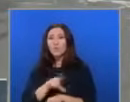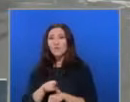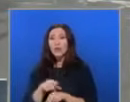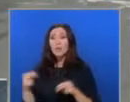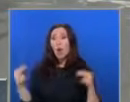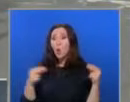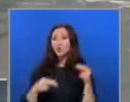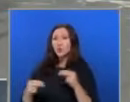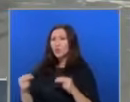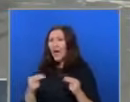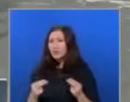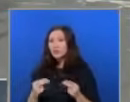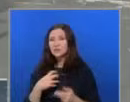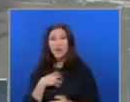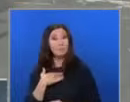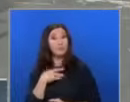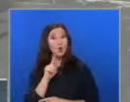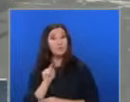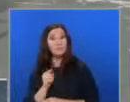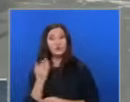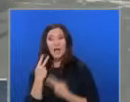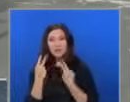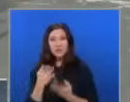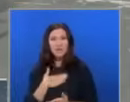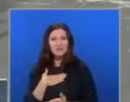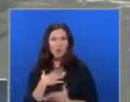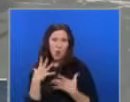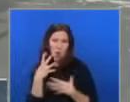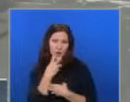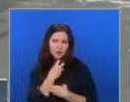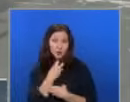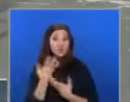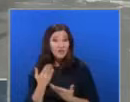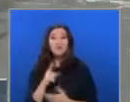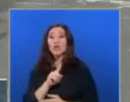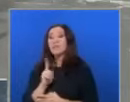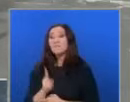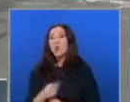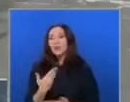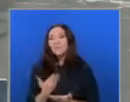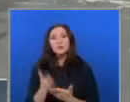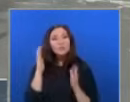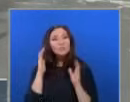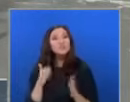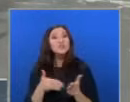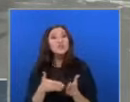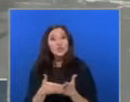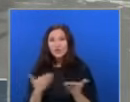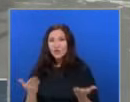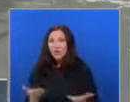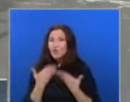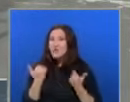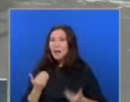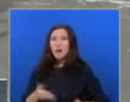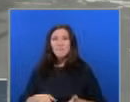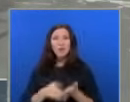на консултациите с ГЕРБ на моите въпроси те изразиха своето разочарование че не могат да предложат правителство, защото